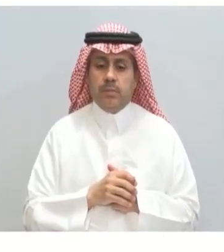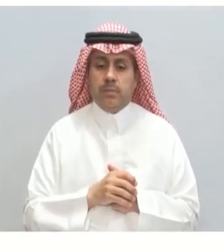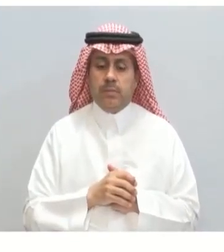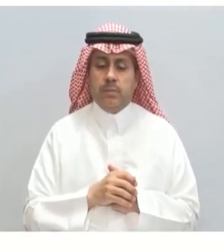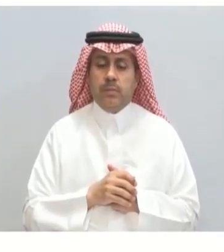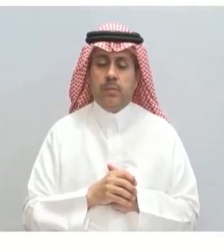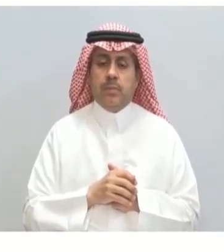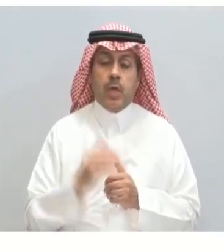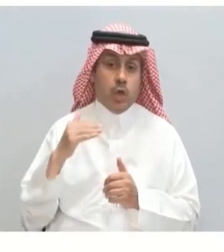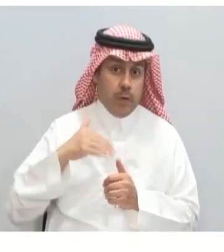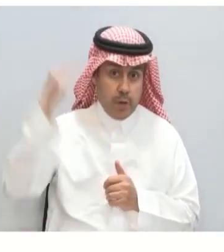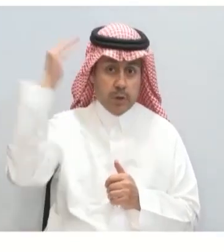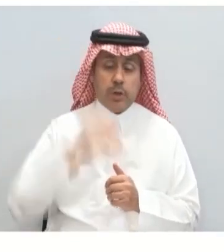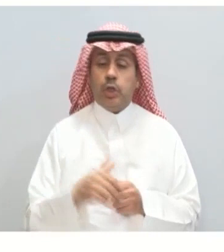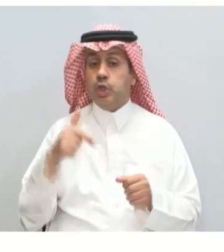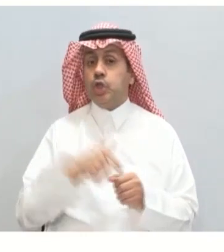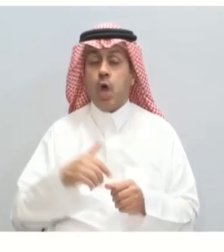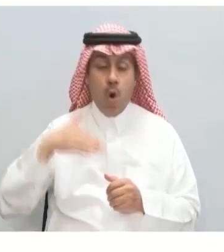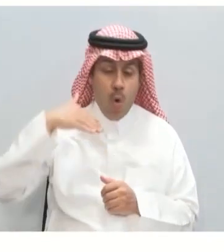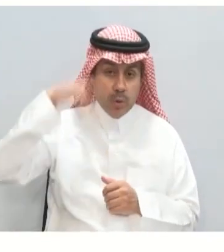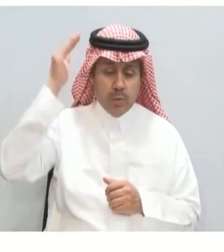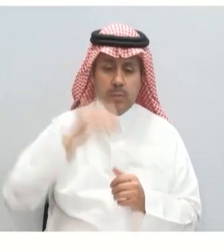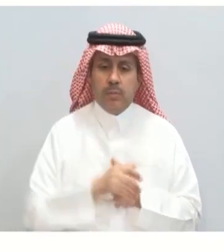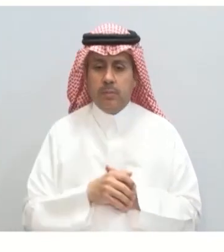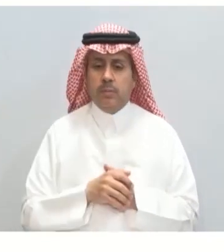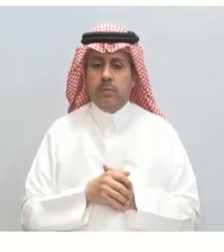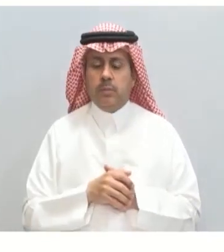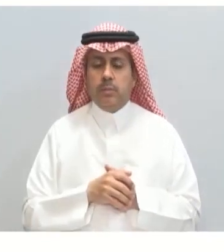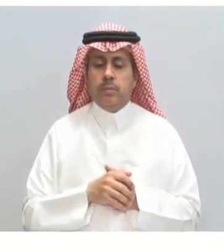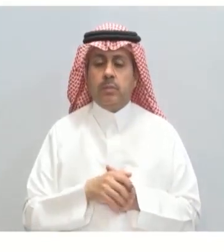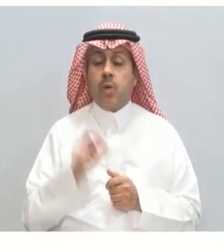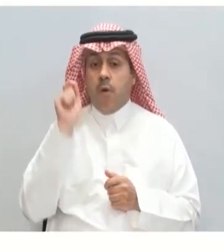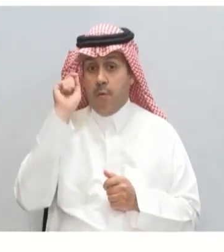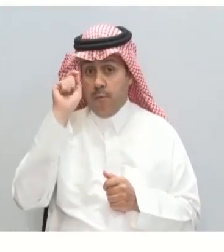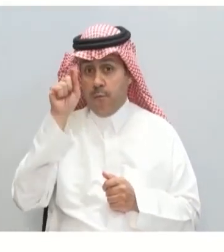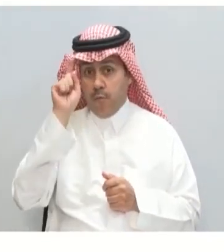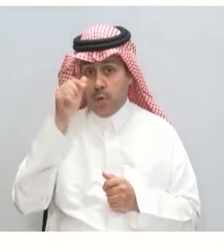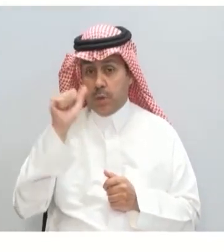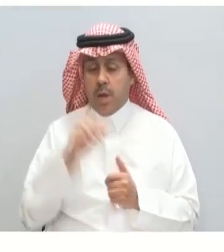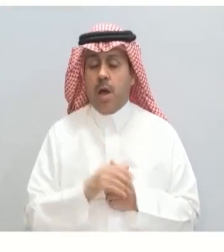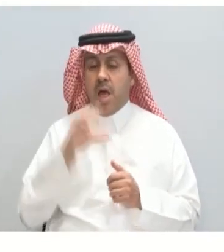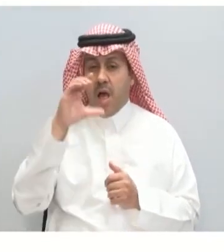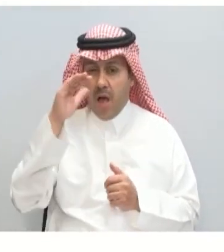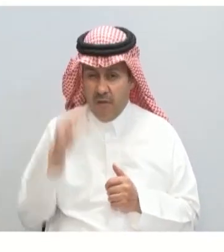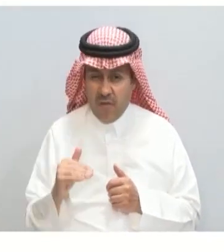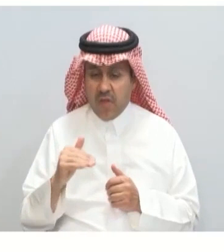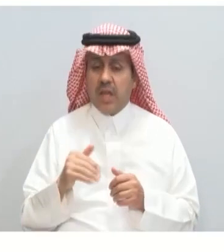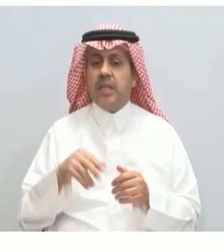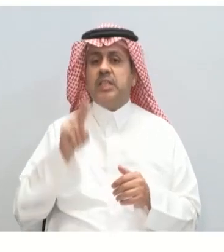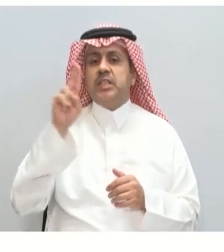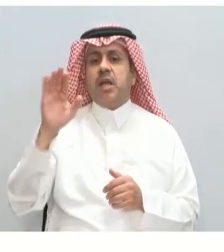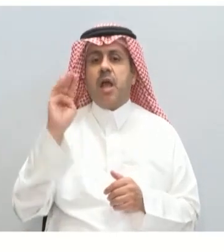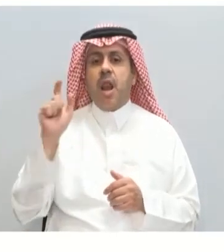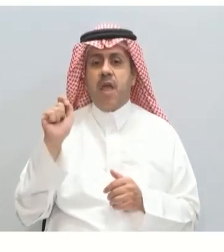لانتاج هذه السيارات وبالتالي ستعطينا فرصه لخفض التكاليف المتوقعه من هذه